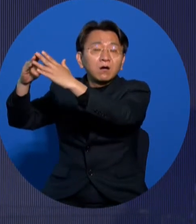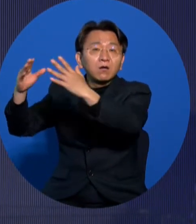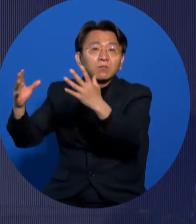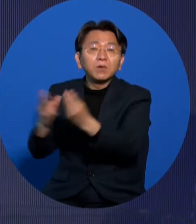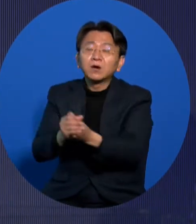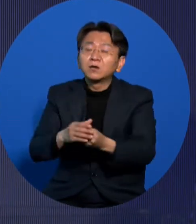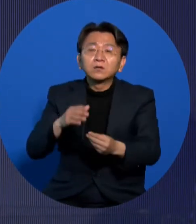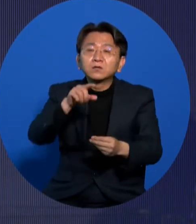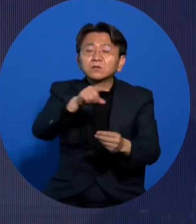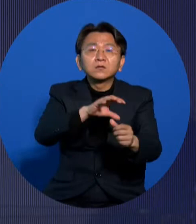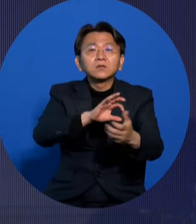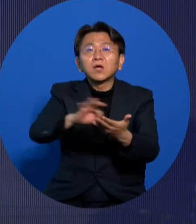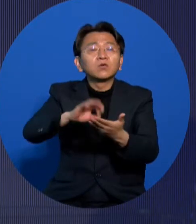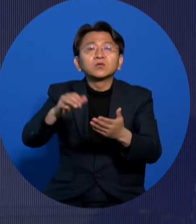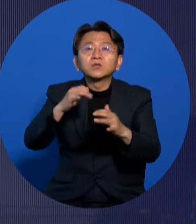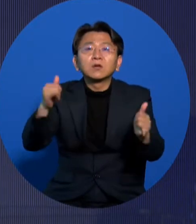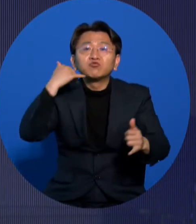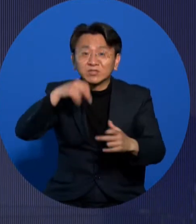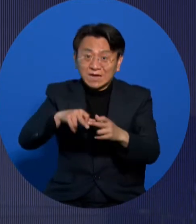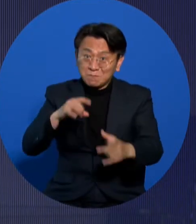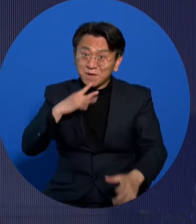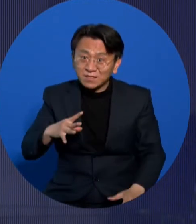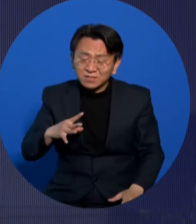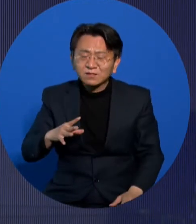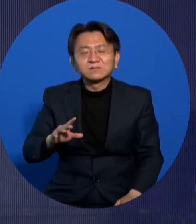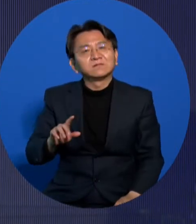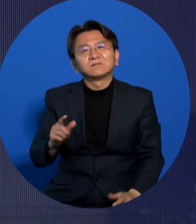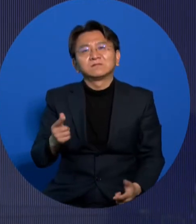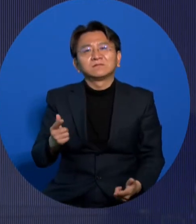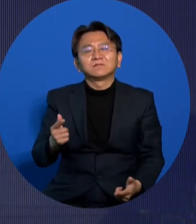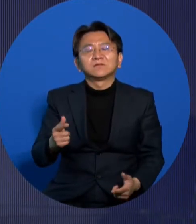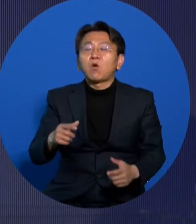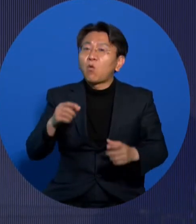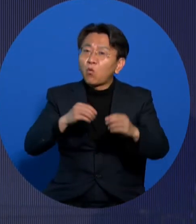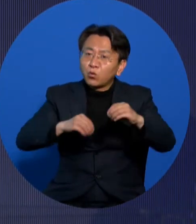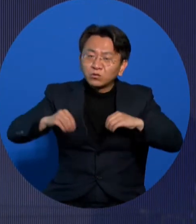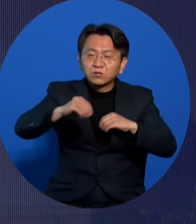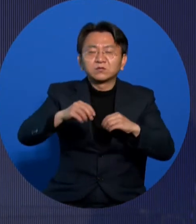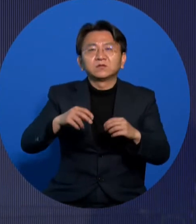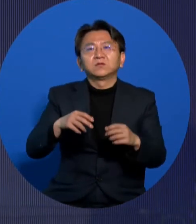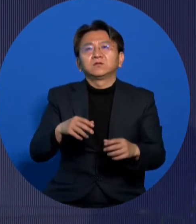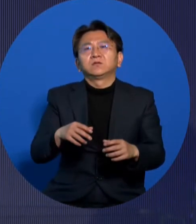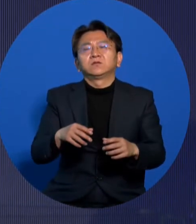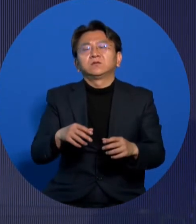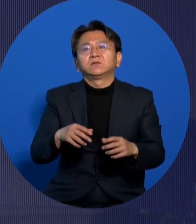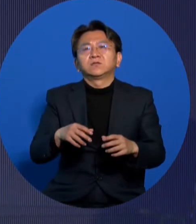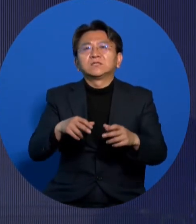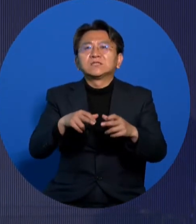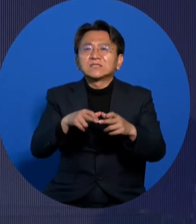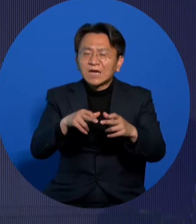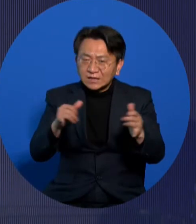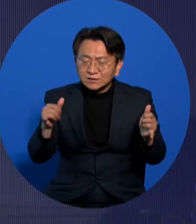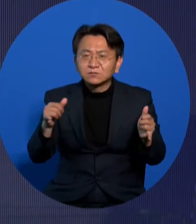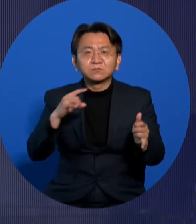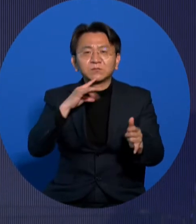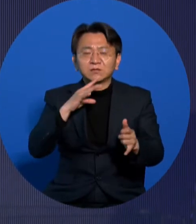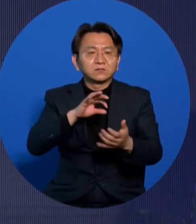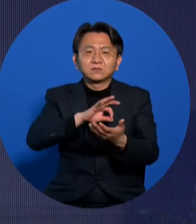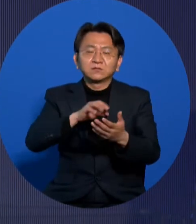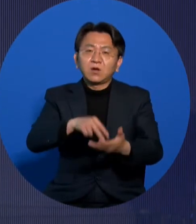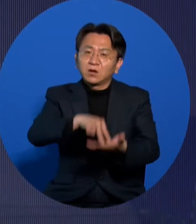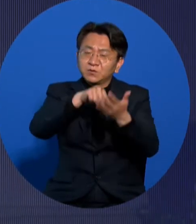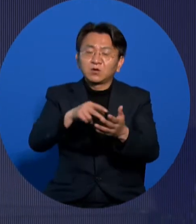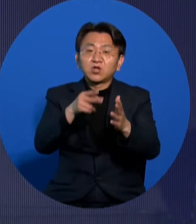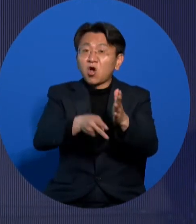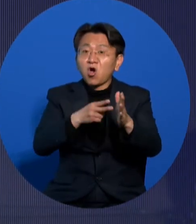이용하고 있습니까? 저는 장애인보다도 오히려 그때 그렇게 험한